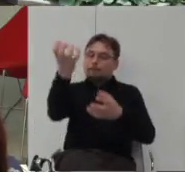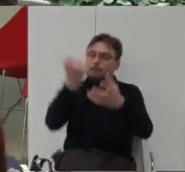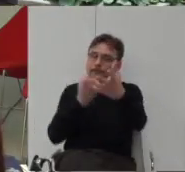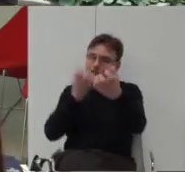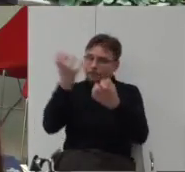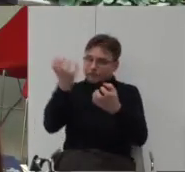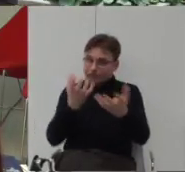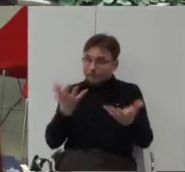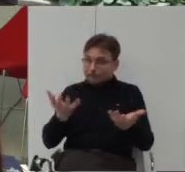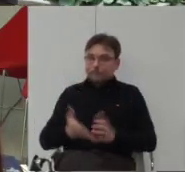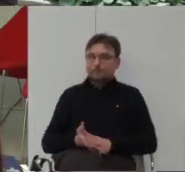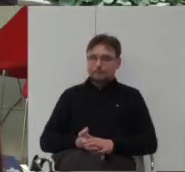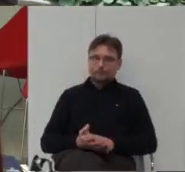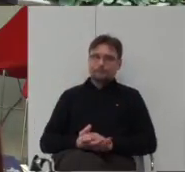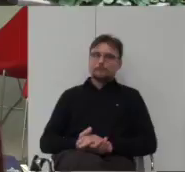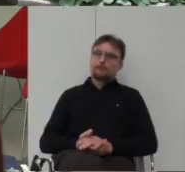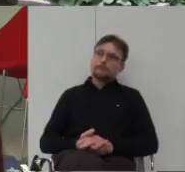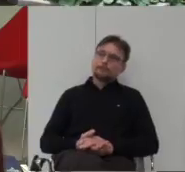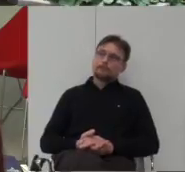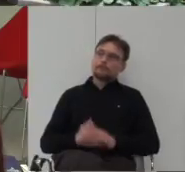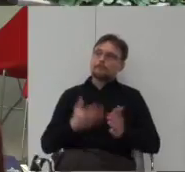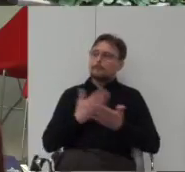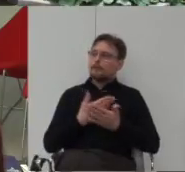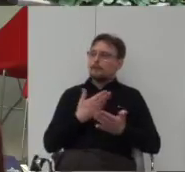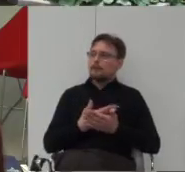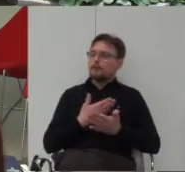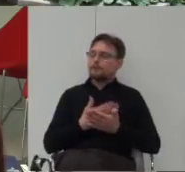jakiś sposób ich to przekonuje